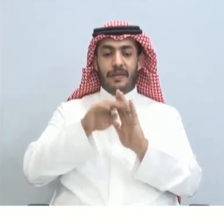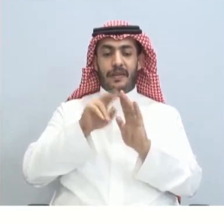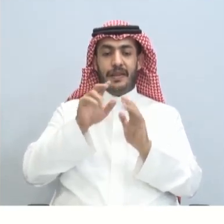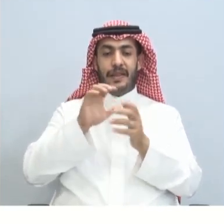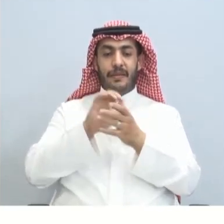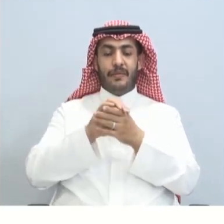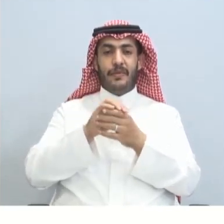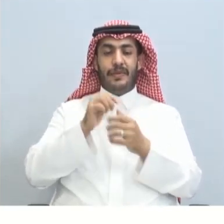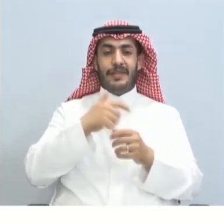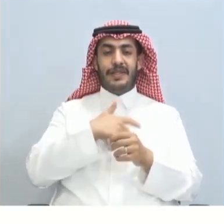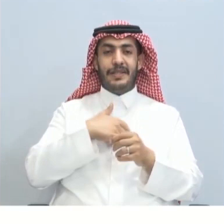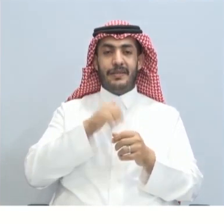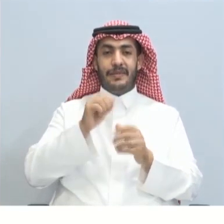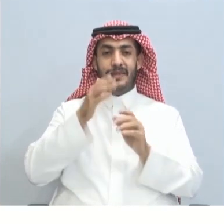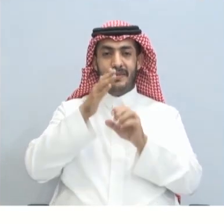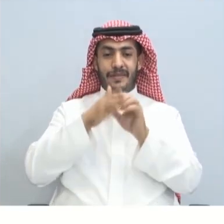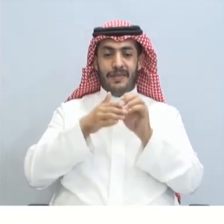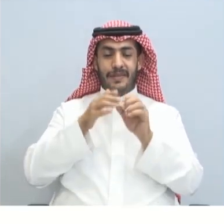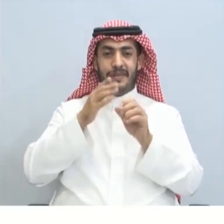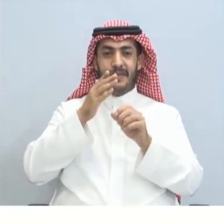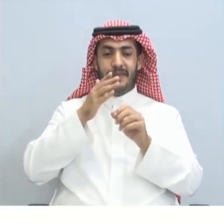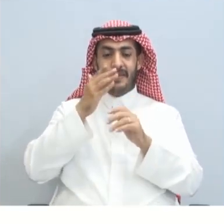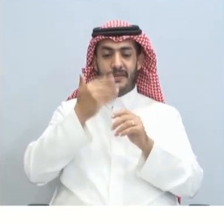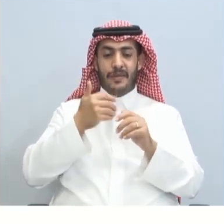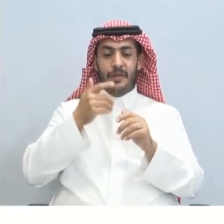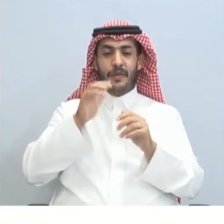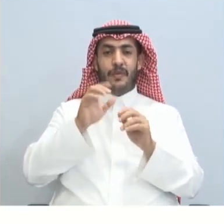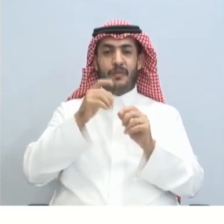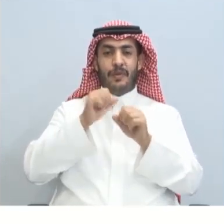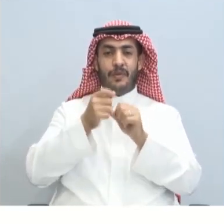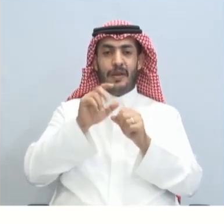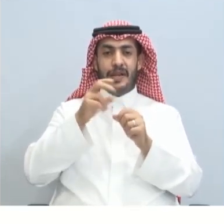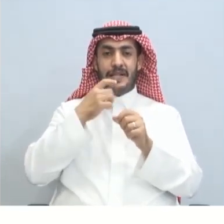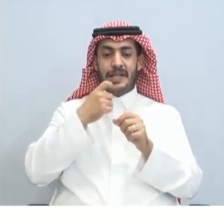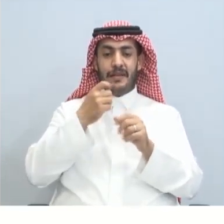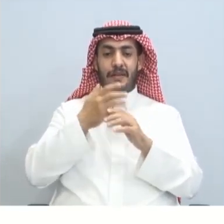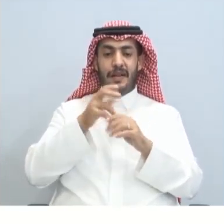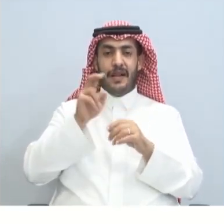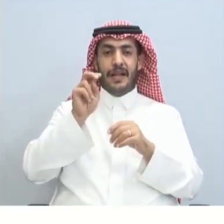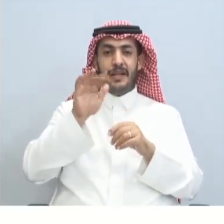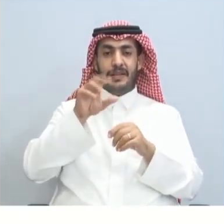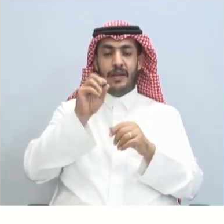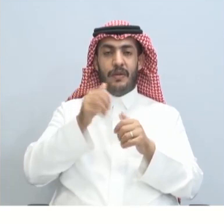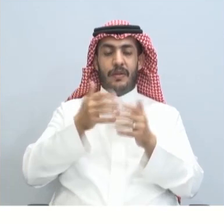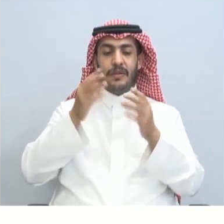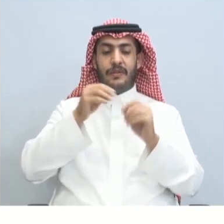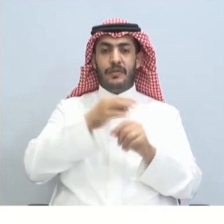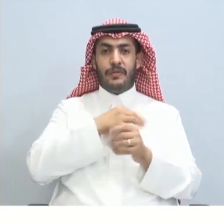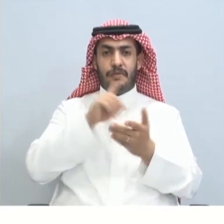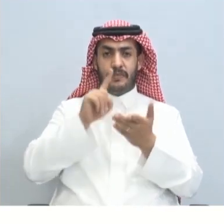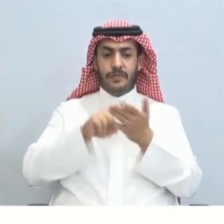خواص تماسك وهي من خلال الانفصام والمكسر والقساوه وذكرنا بان القساوه اكثر الاختبارات